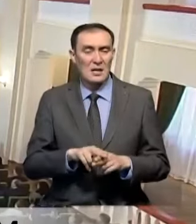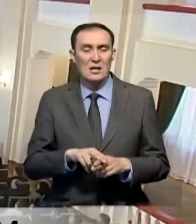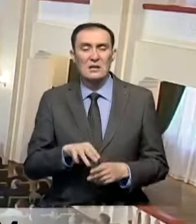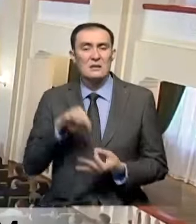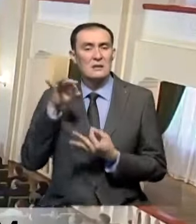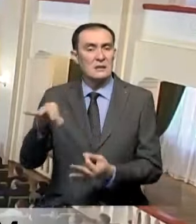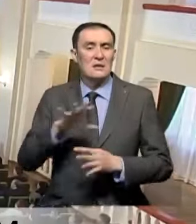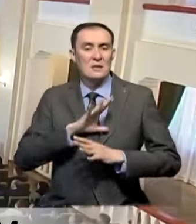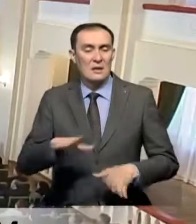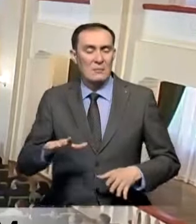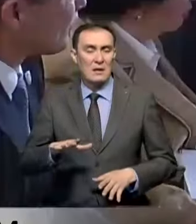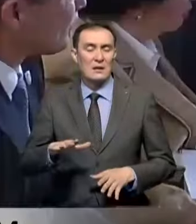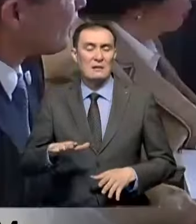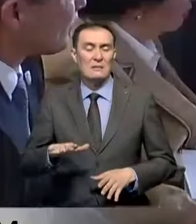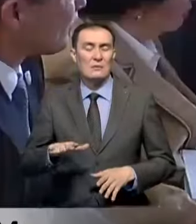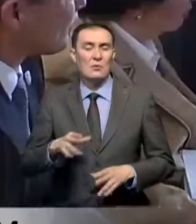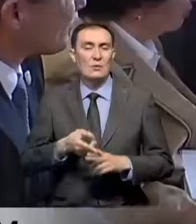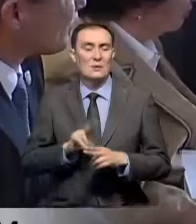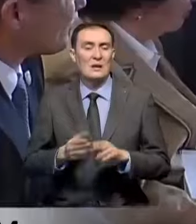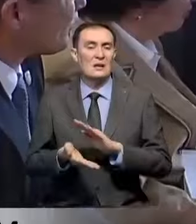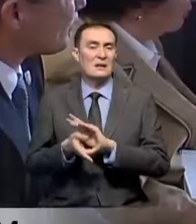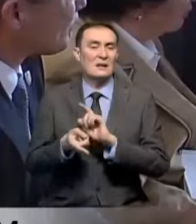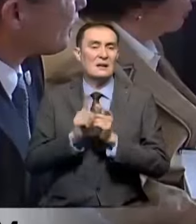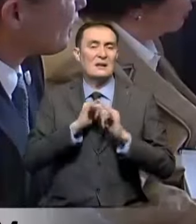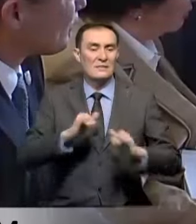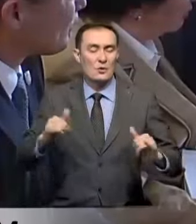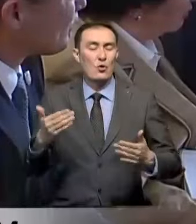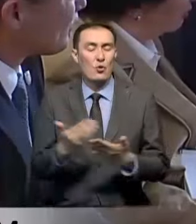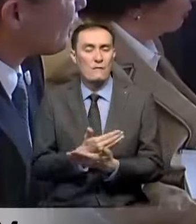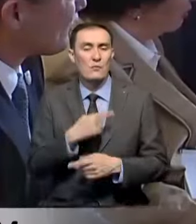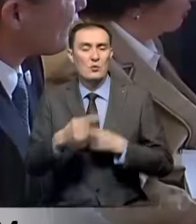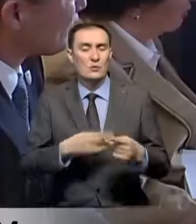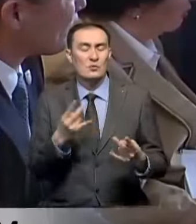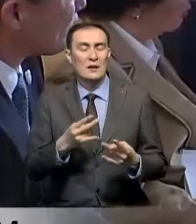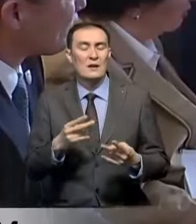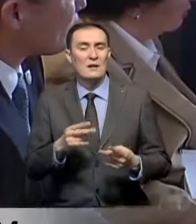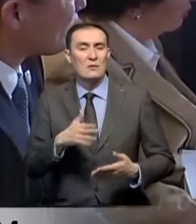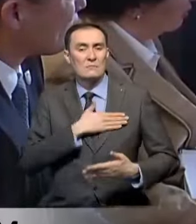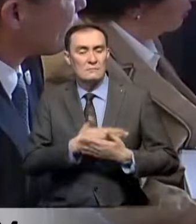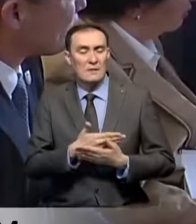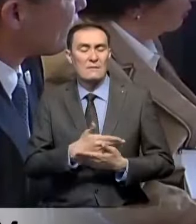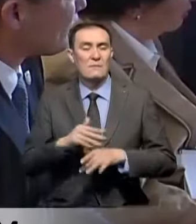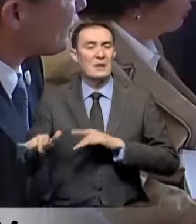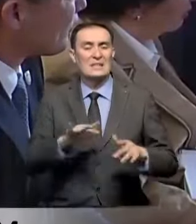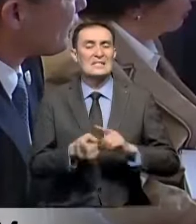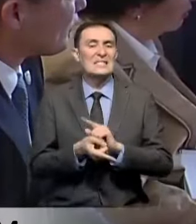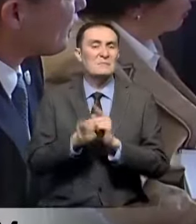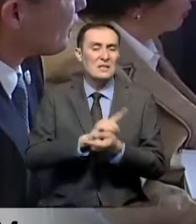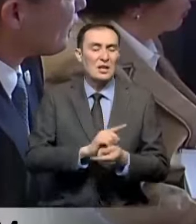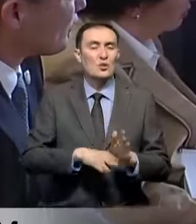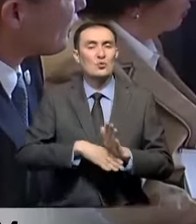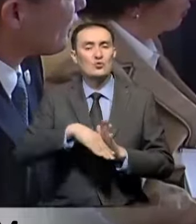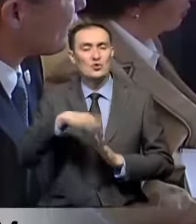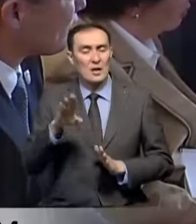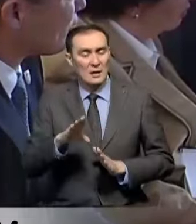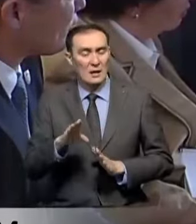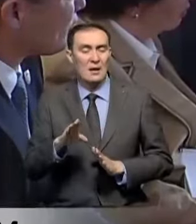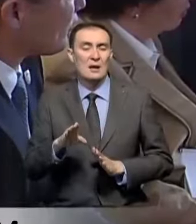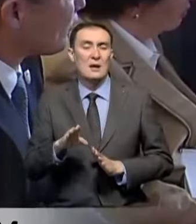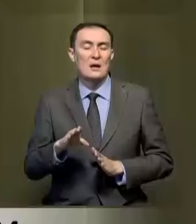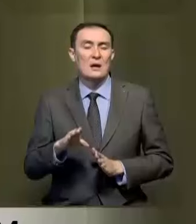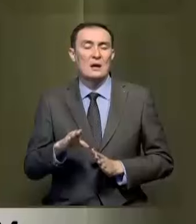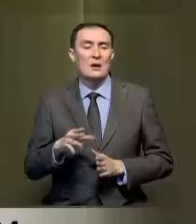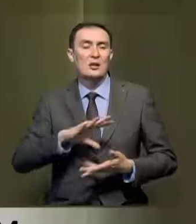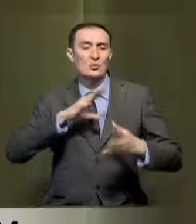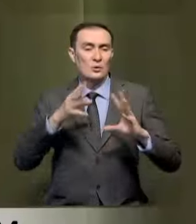оставались в стороне от реформ именно новому поколению предстоит включиться в процесс преобразования и в полной мере ощутить